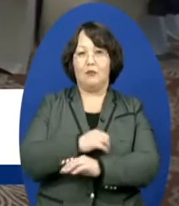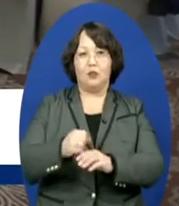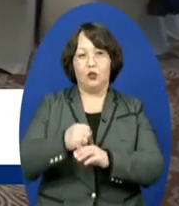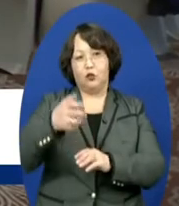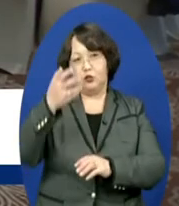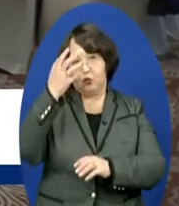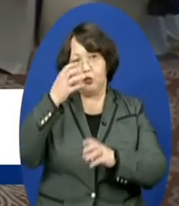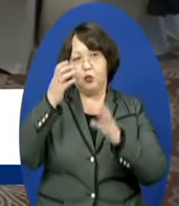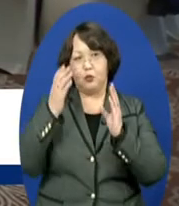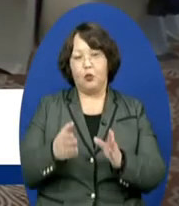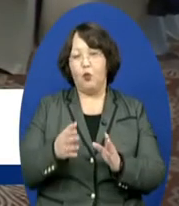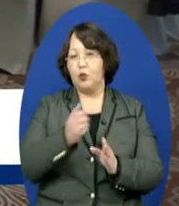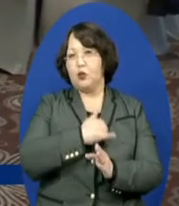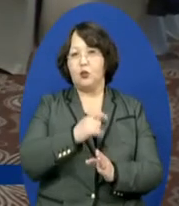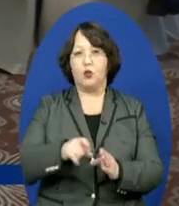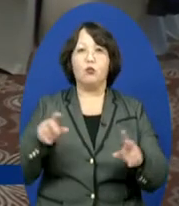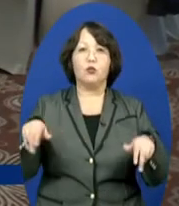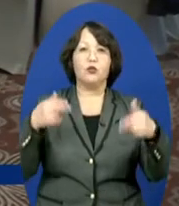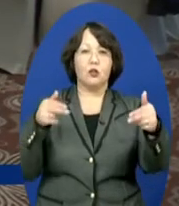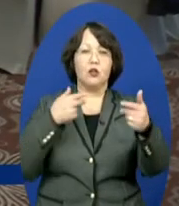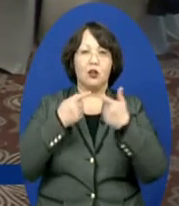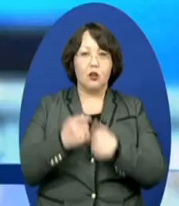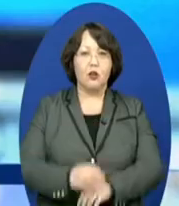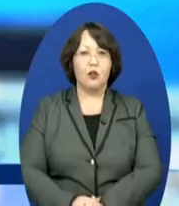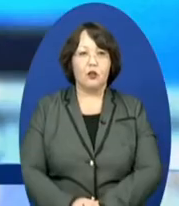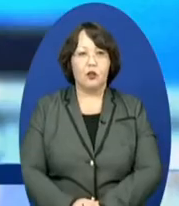шийдвэр гаргагчид цахимаар оролцлоо.